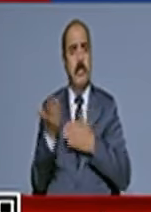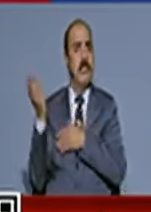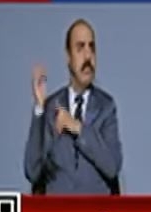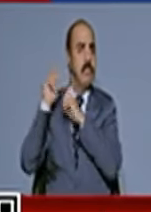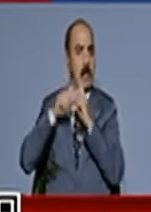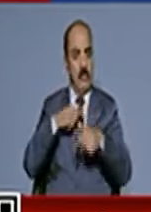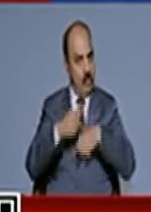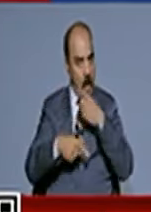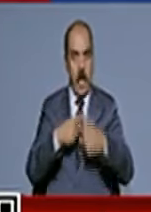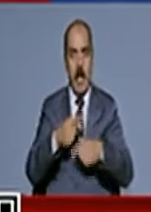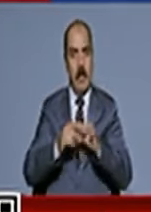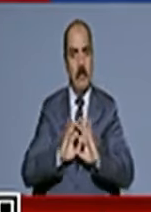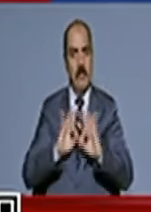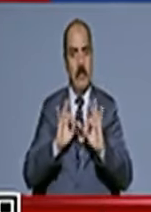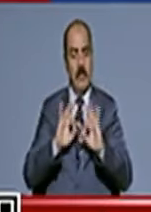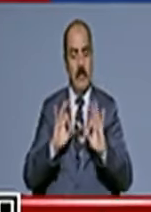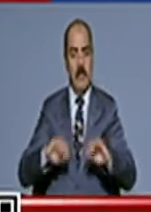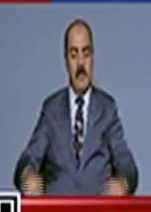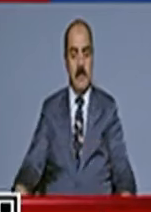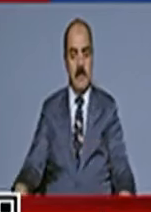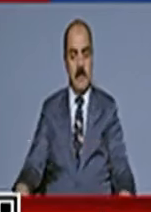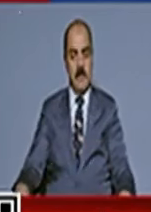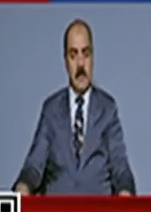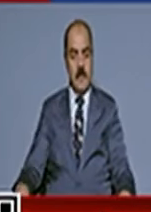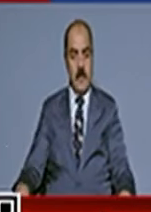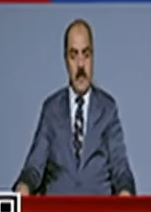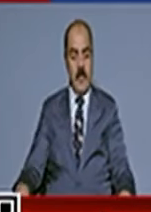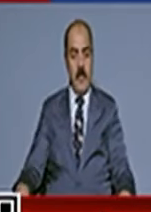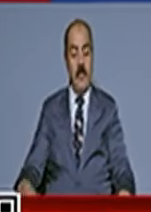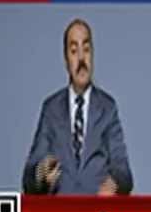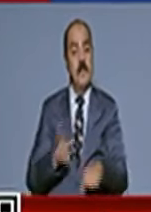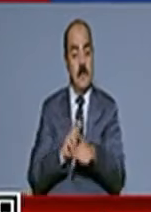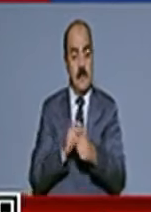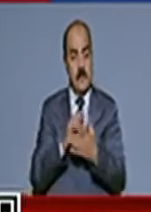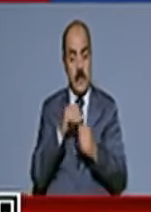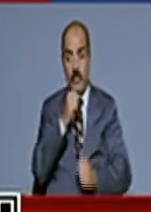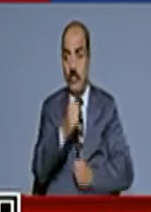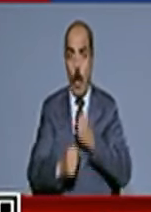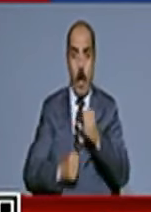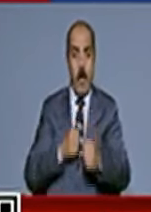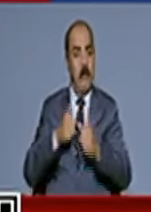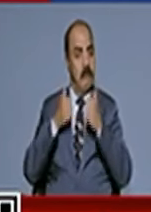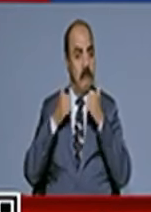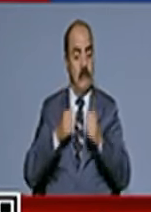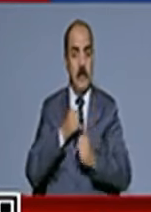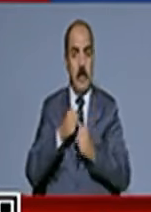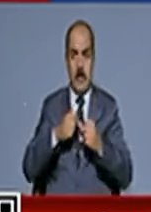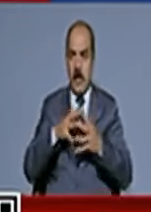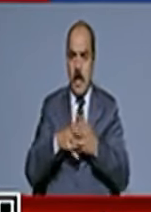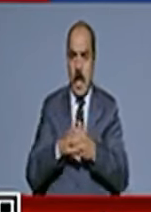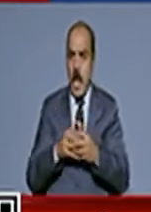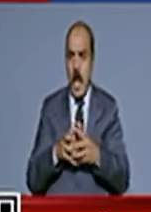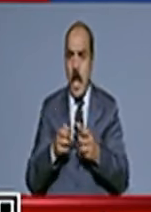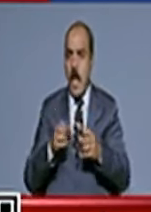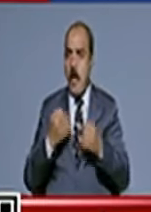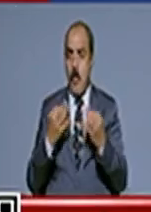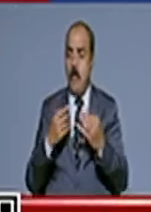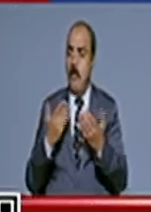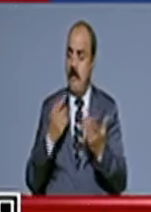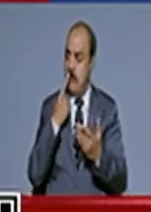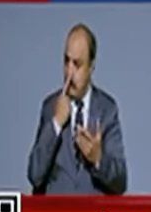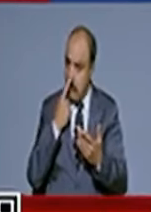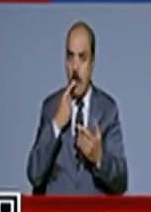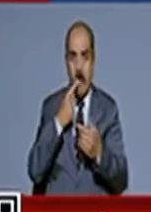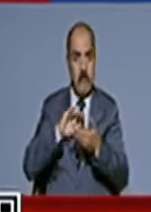المشترك عبر التاريخ، كما يعكس مدى الجهود المبذولة من كلا الجانبين للمضي